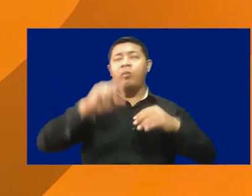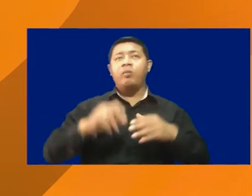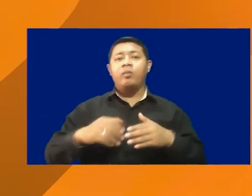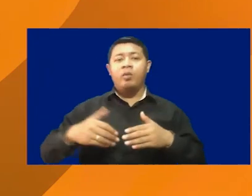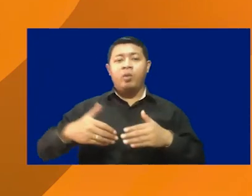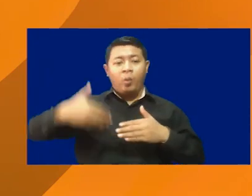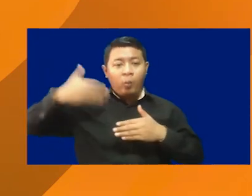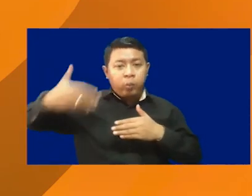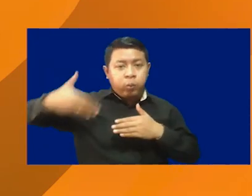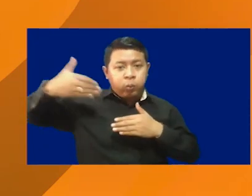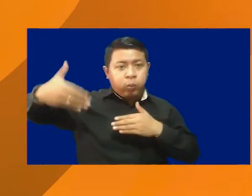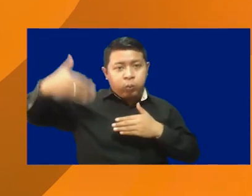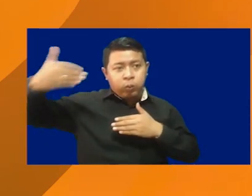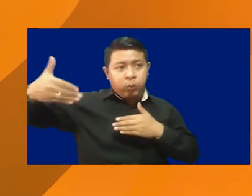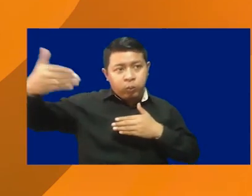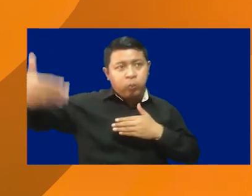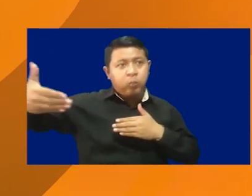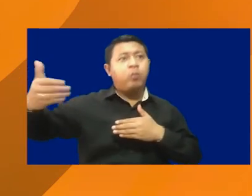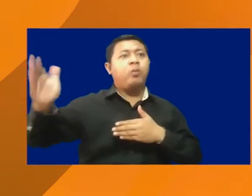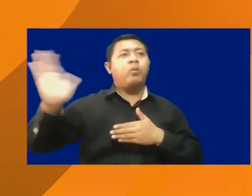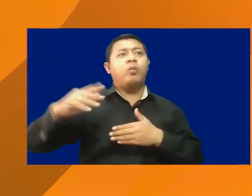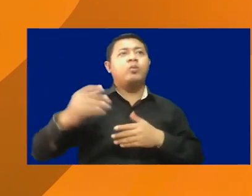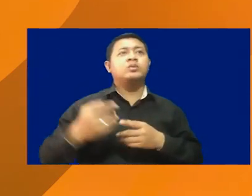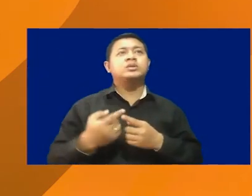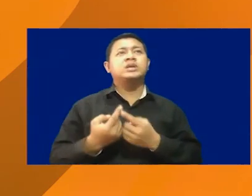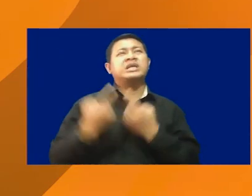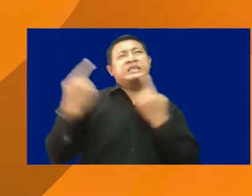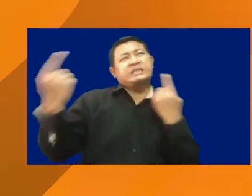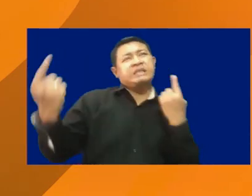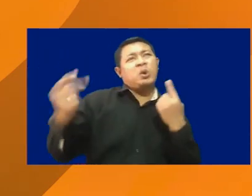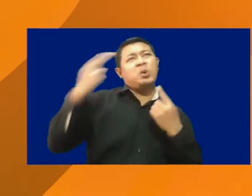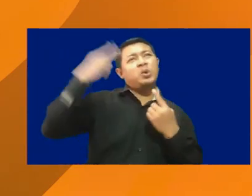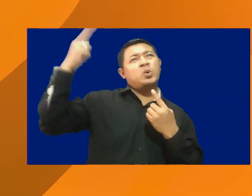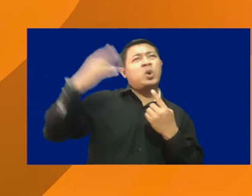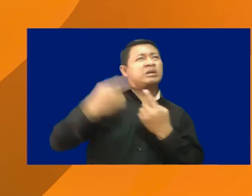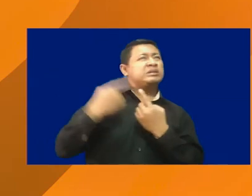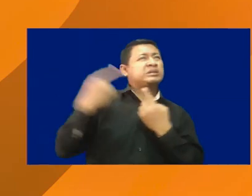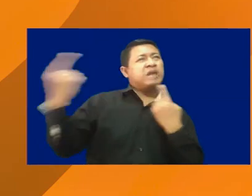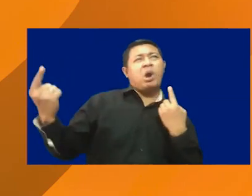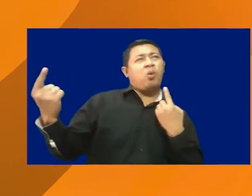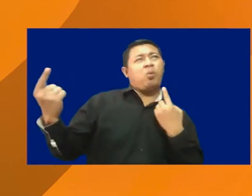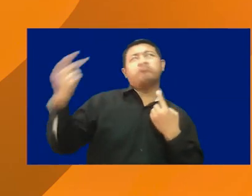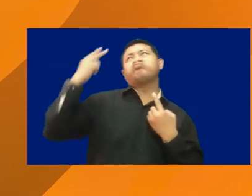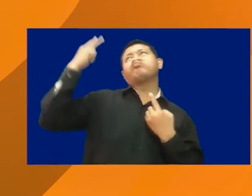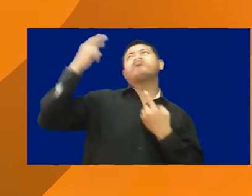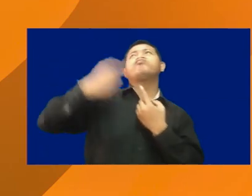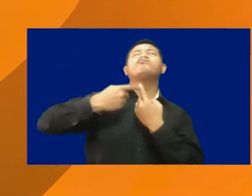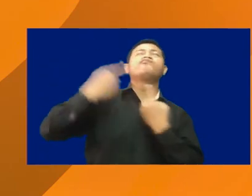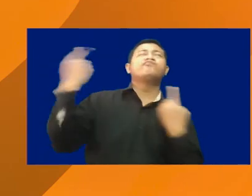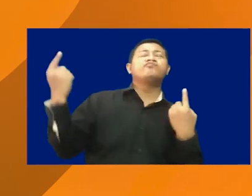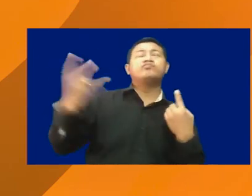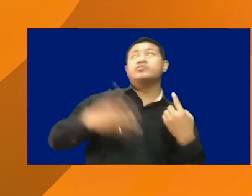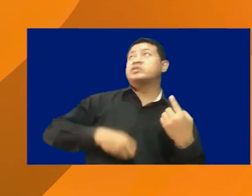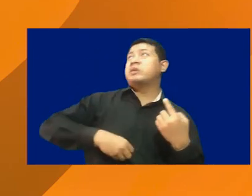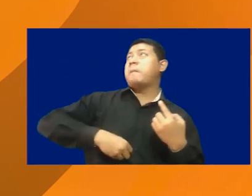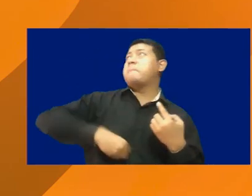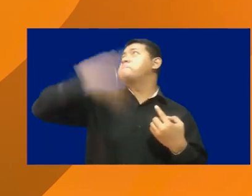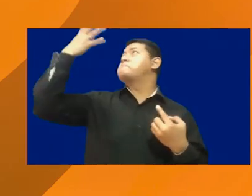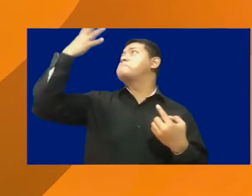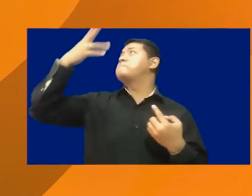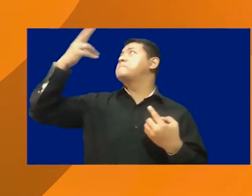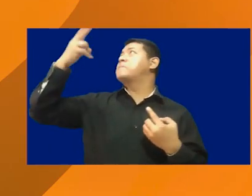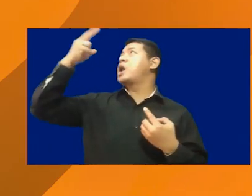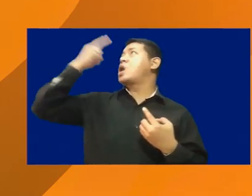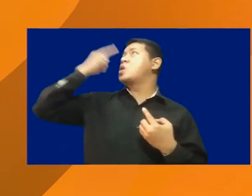itu. Nah, bertahun-tahun saya hidup jauh dari Tuhan. Sadar atau tidak sadar,